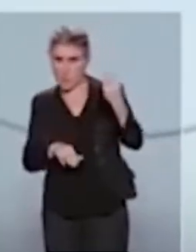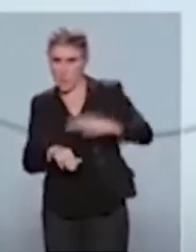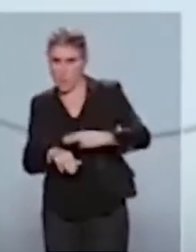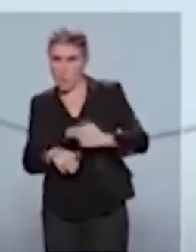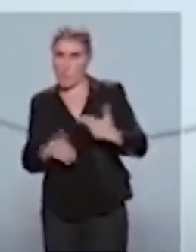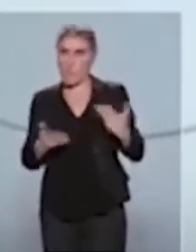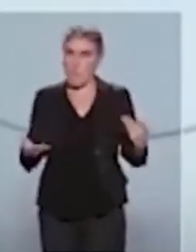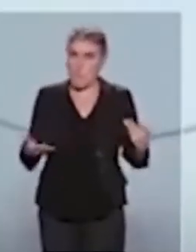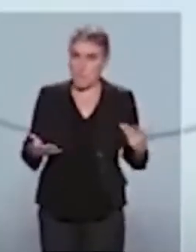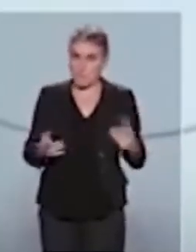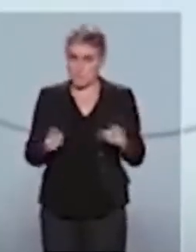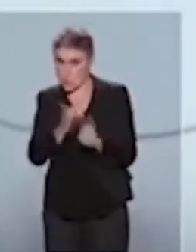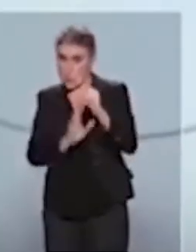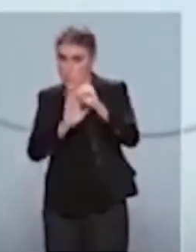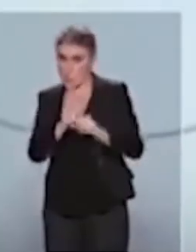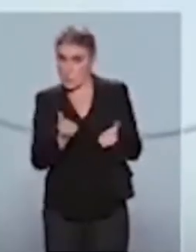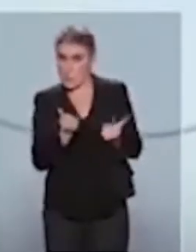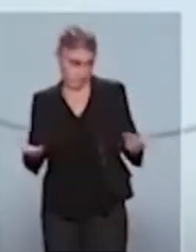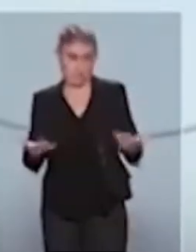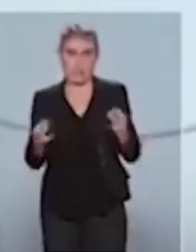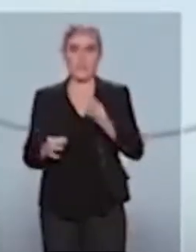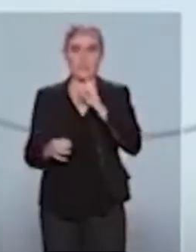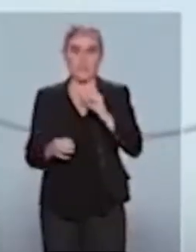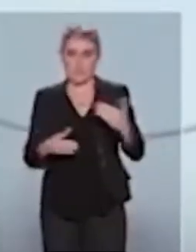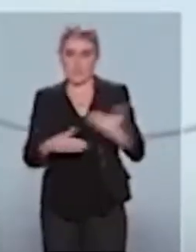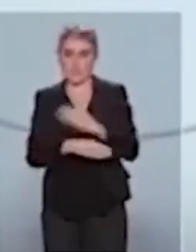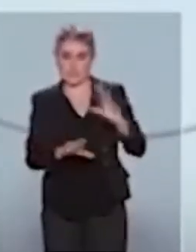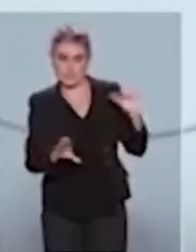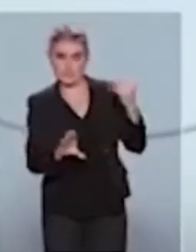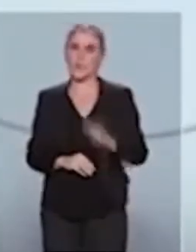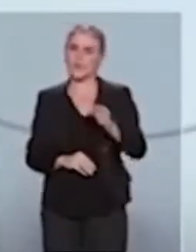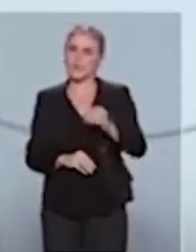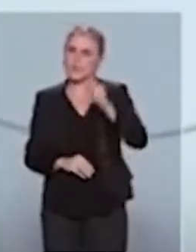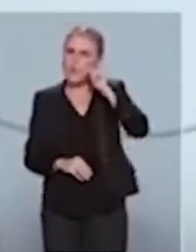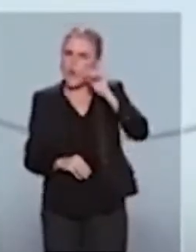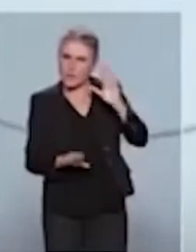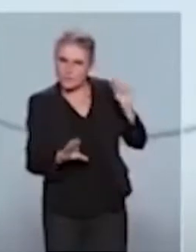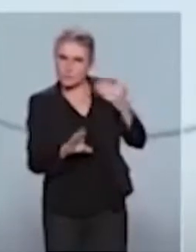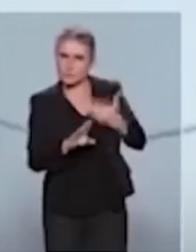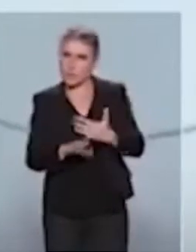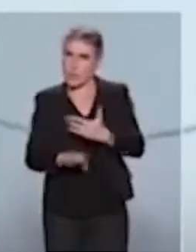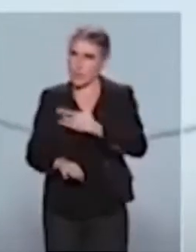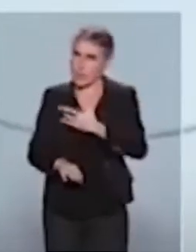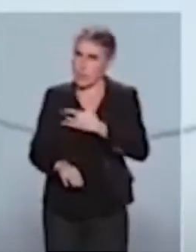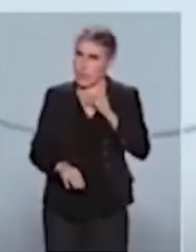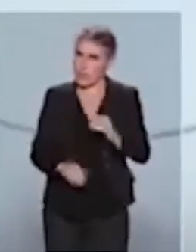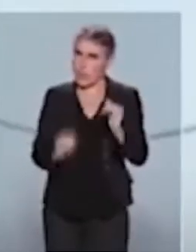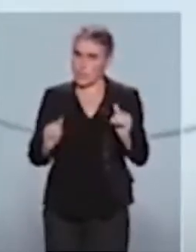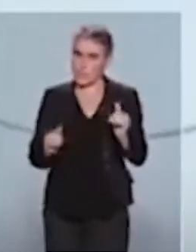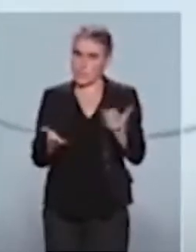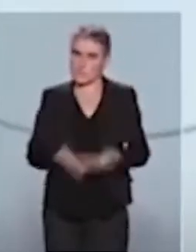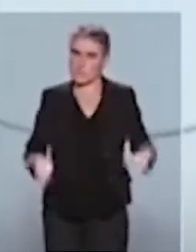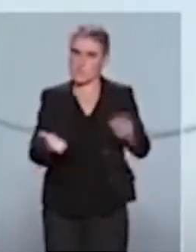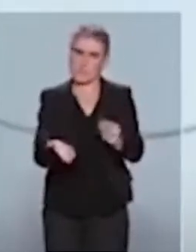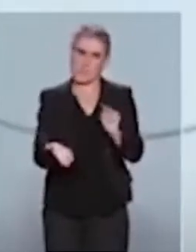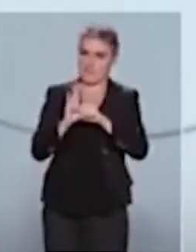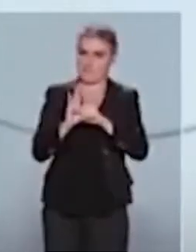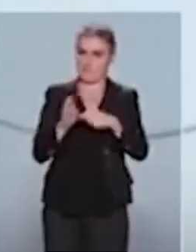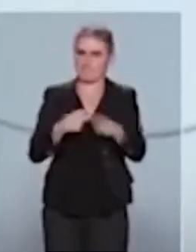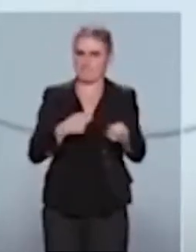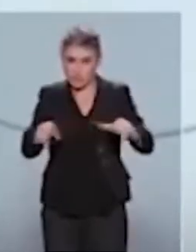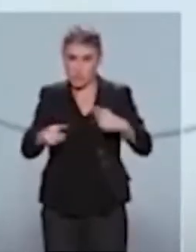de l'opportunité de mesures nouvelles. Nous y sommes. Et si les efforts consentis ont été, la lucidité commande d'admettre que cela ne suffit pas,